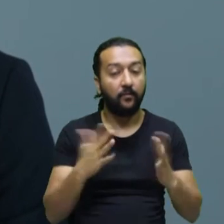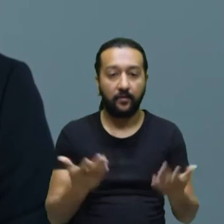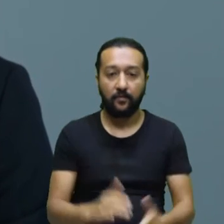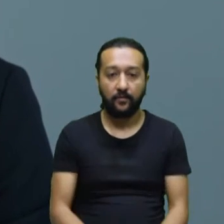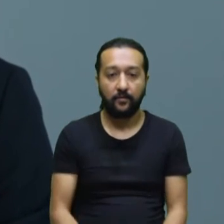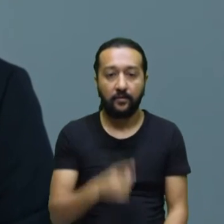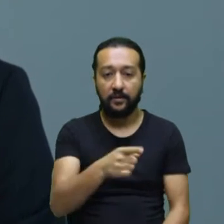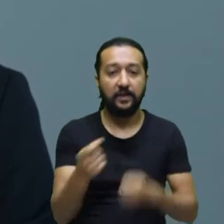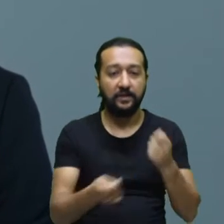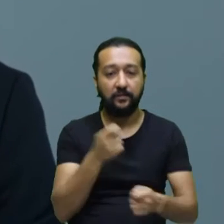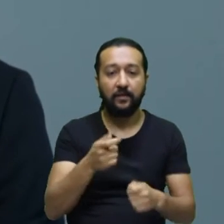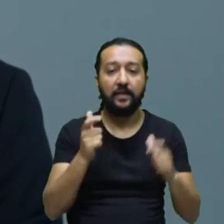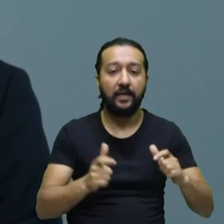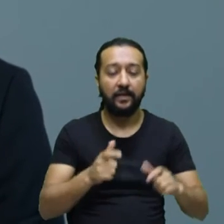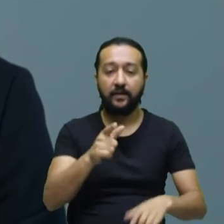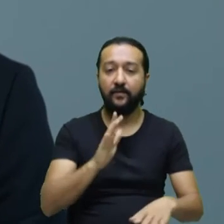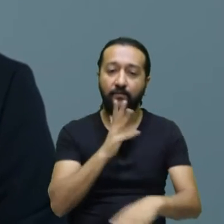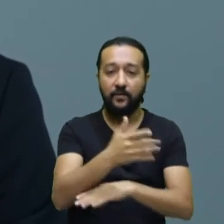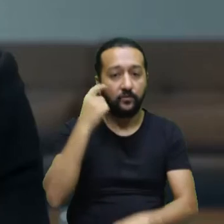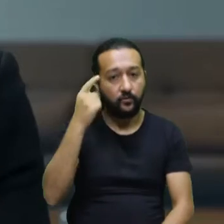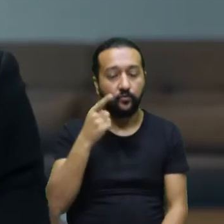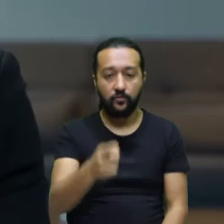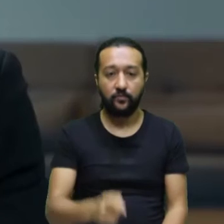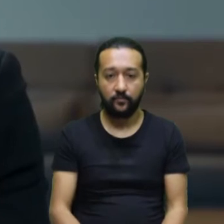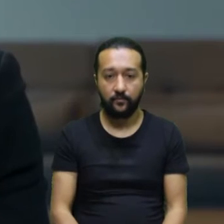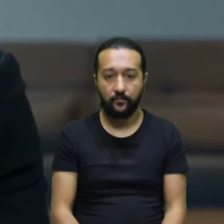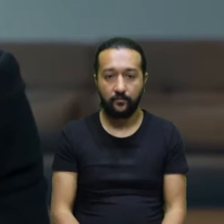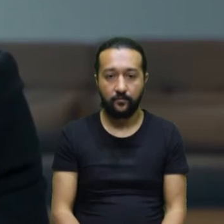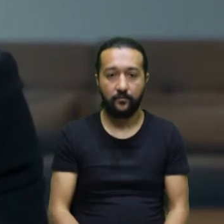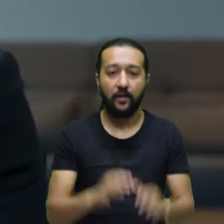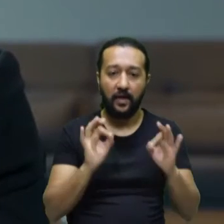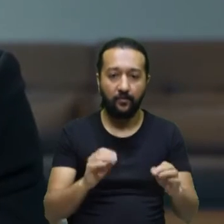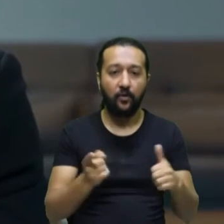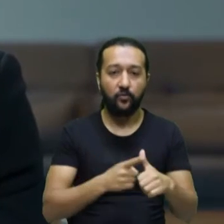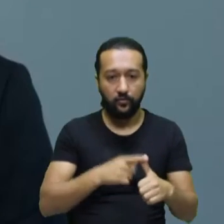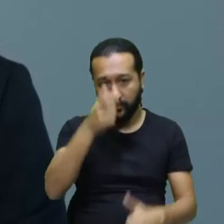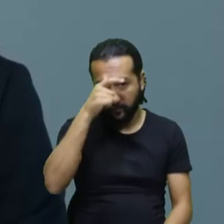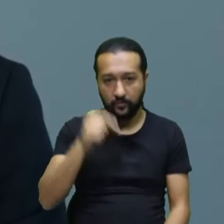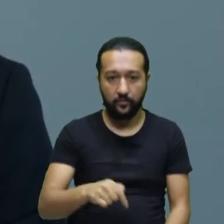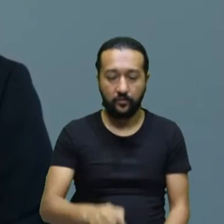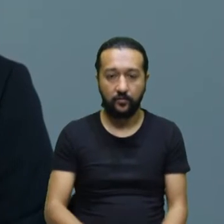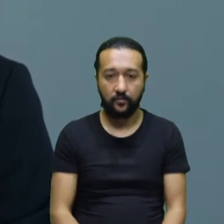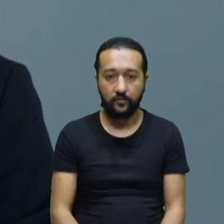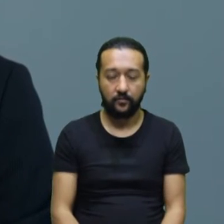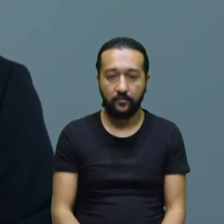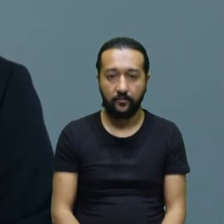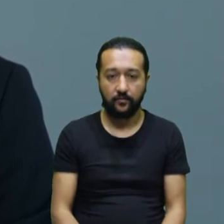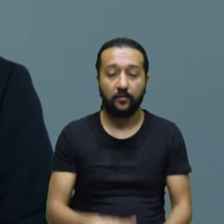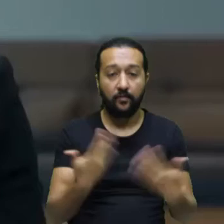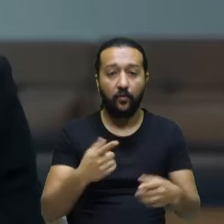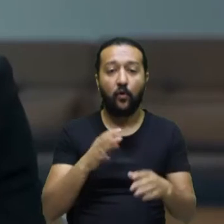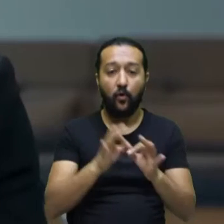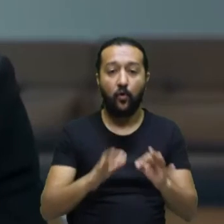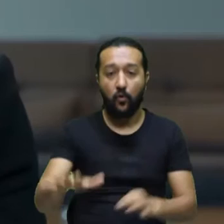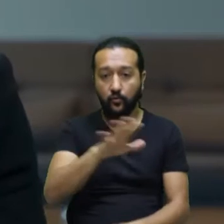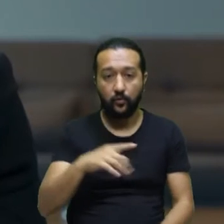Pekala. Çalışmalarını nerede yoğunlaştırmayı düşünüyorsun? Elbette öncelikle Türkiye'de. Ama Orta